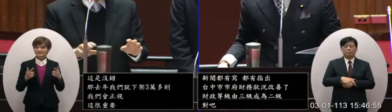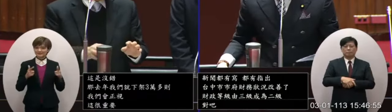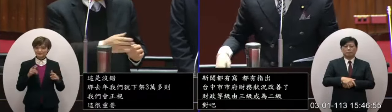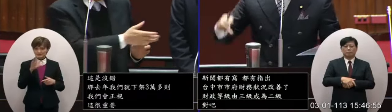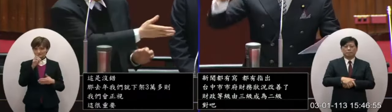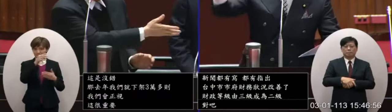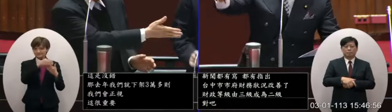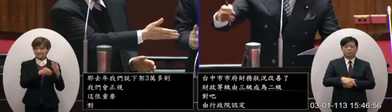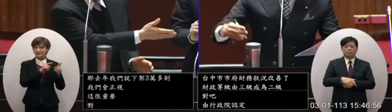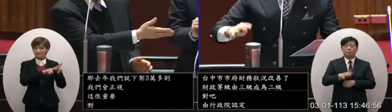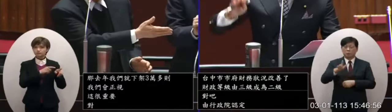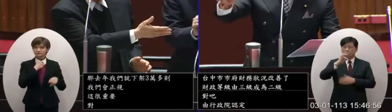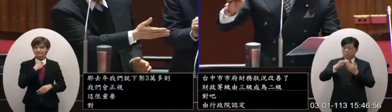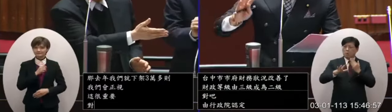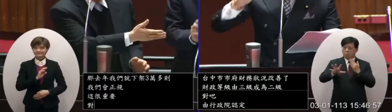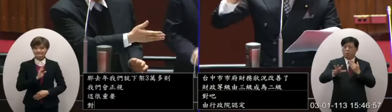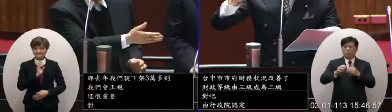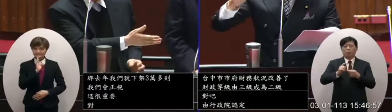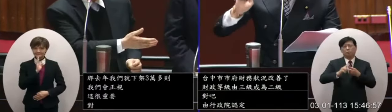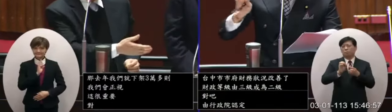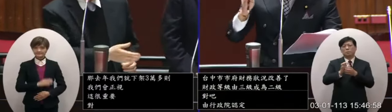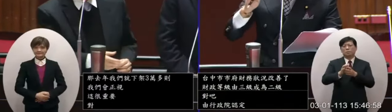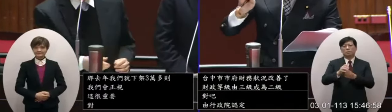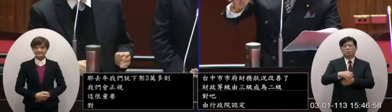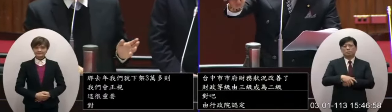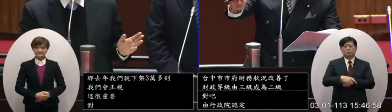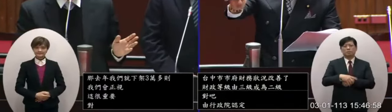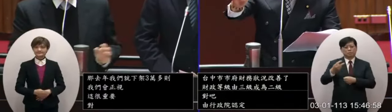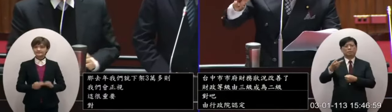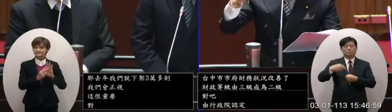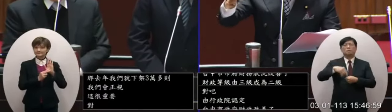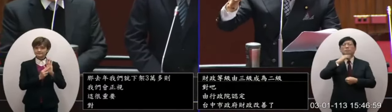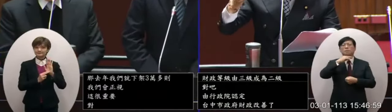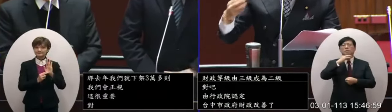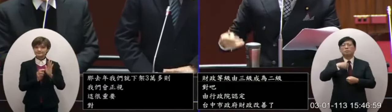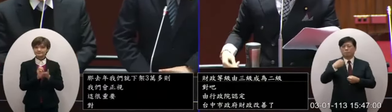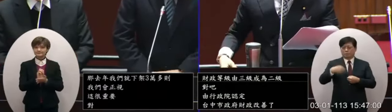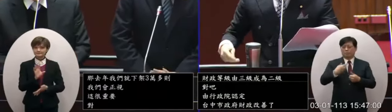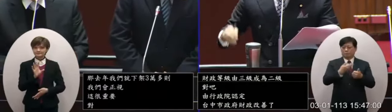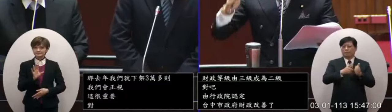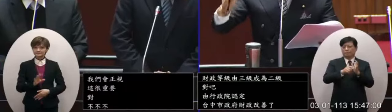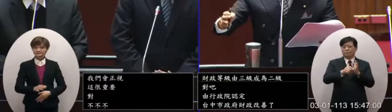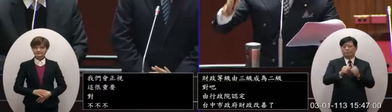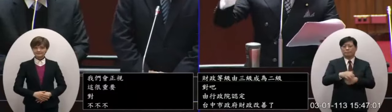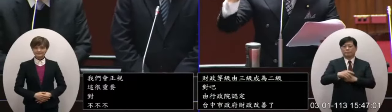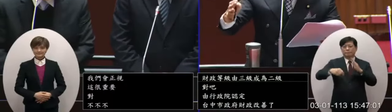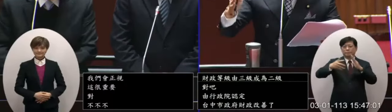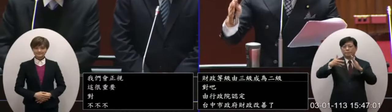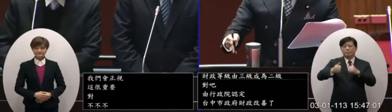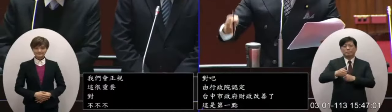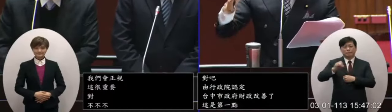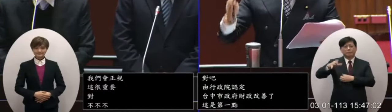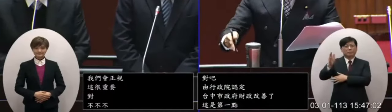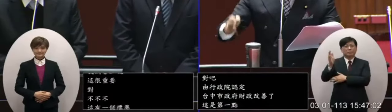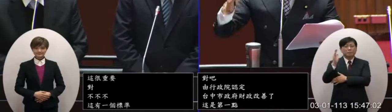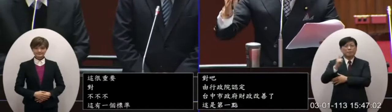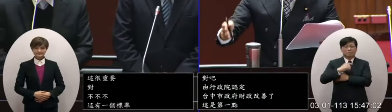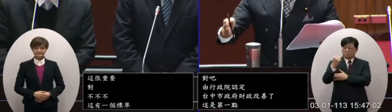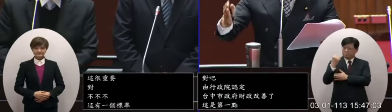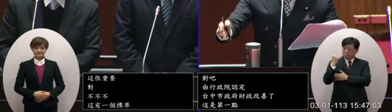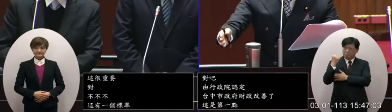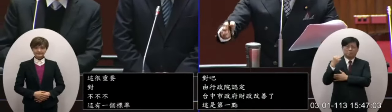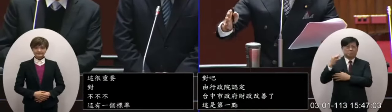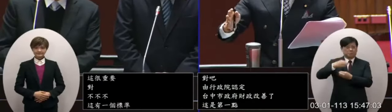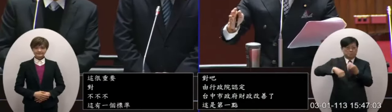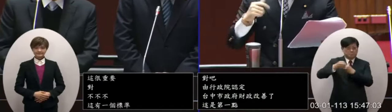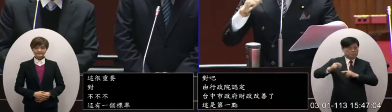个标准啊， 好，有标准啊，没关系。那我还要补充一下，等我一下，等我一下，待会我就会给您哦。那院长，地方政府努力改